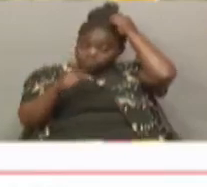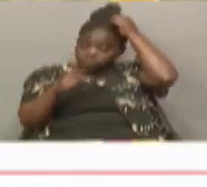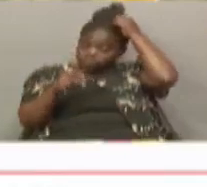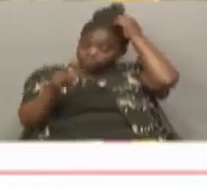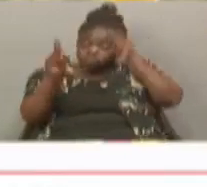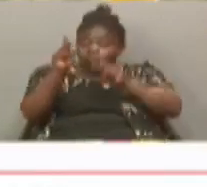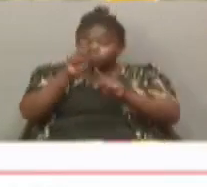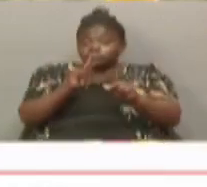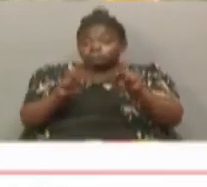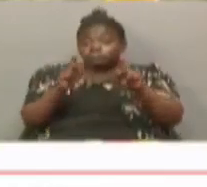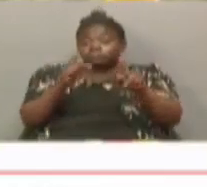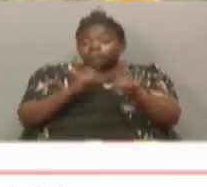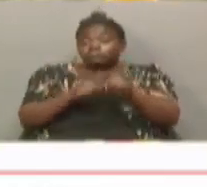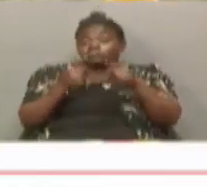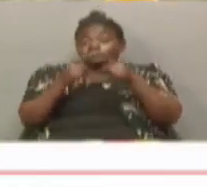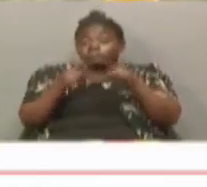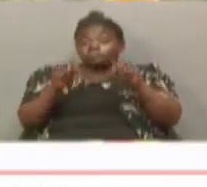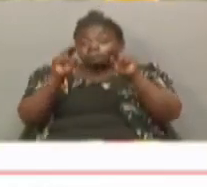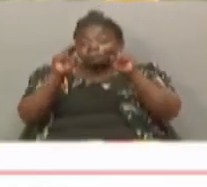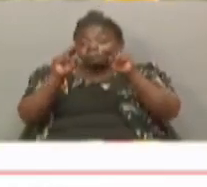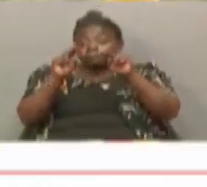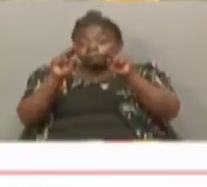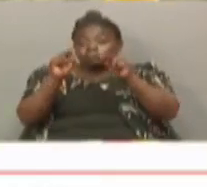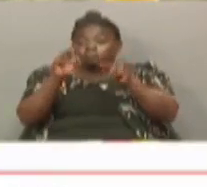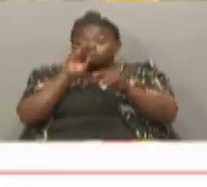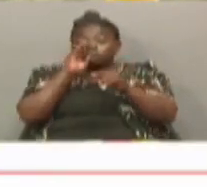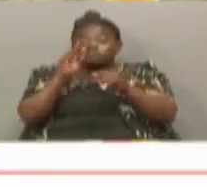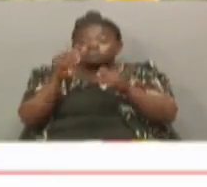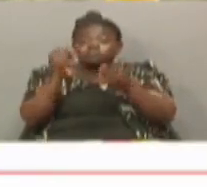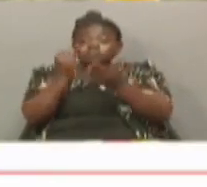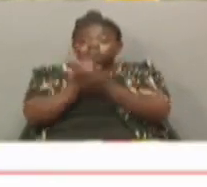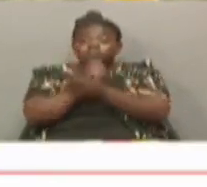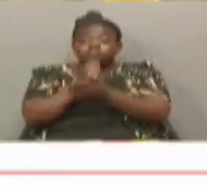Okuzikebera ne tulaba ennono